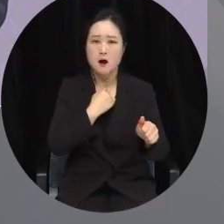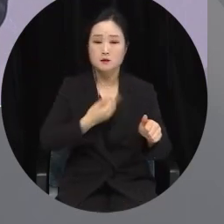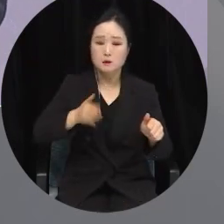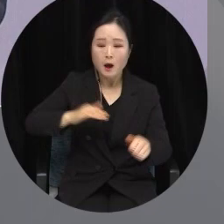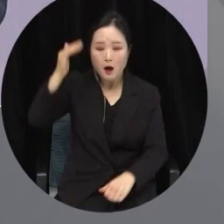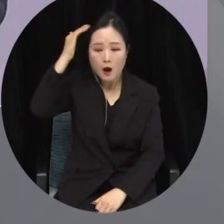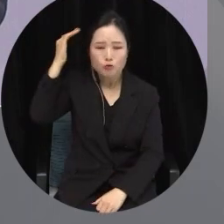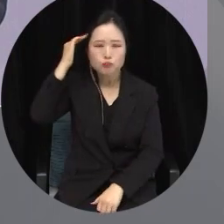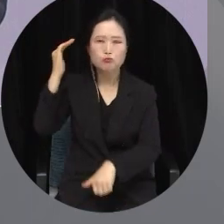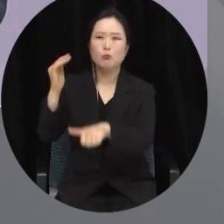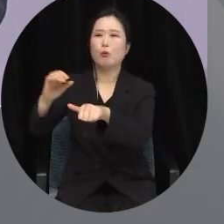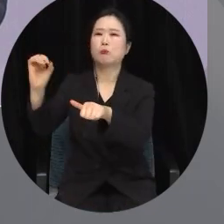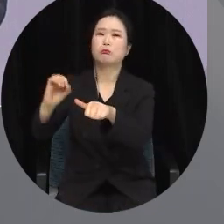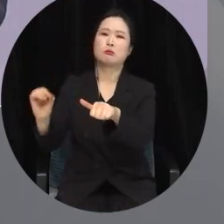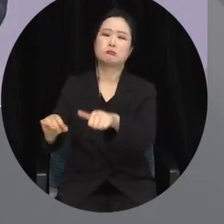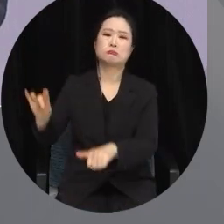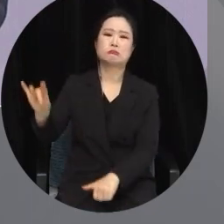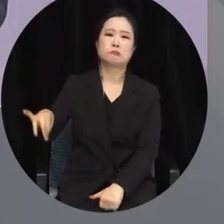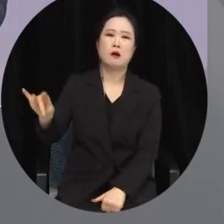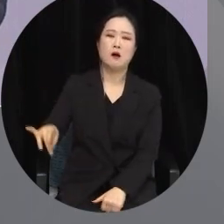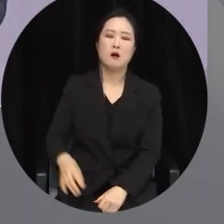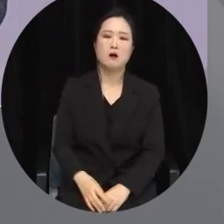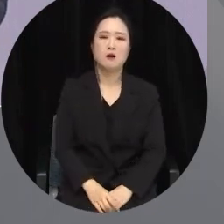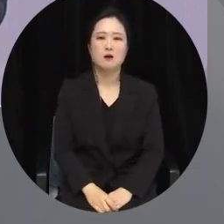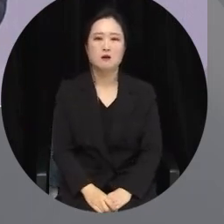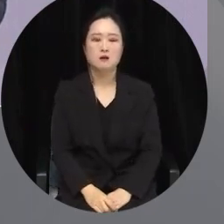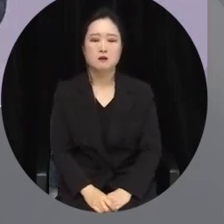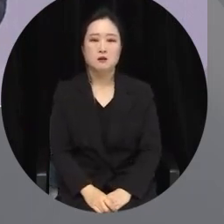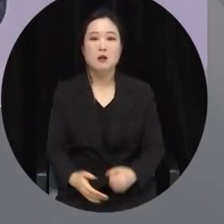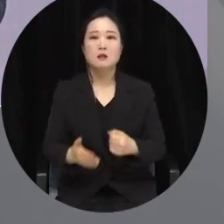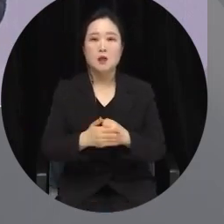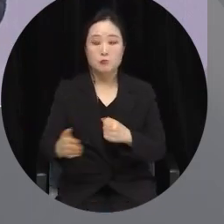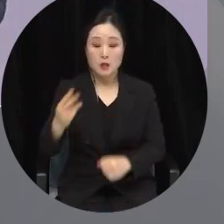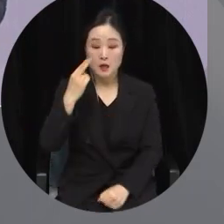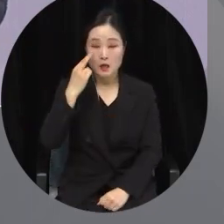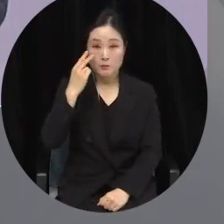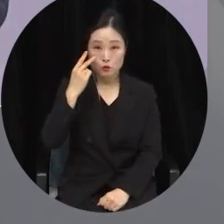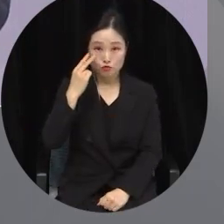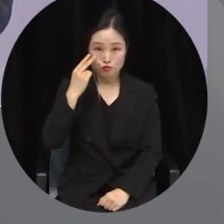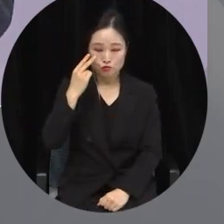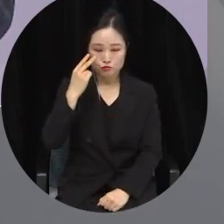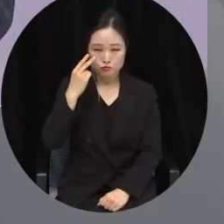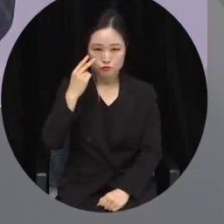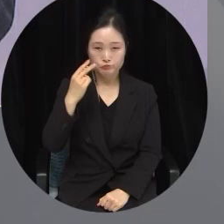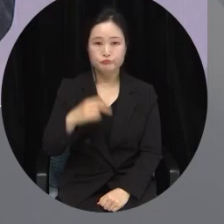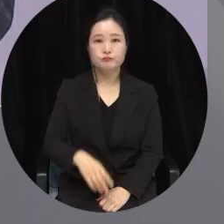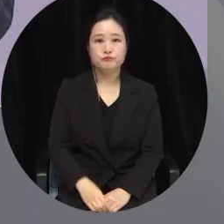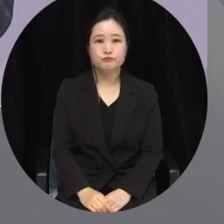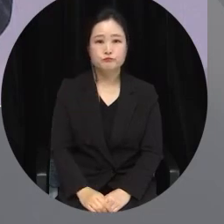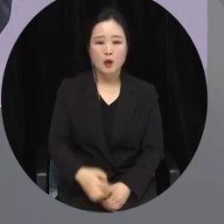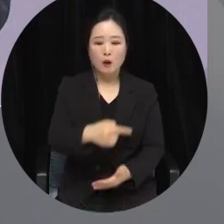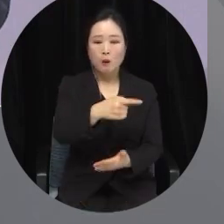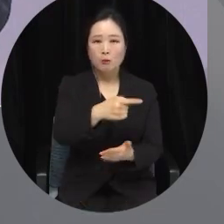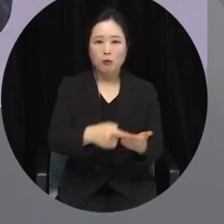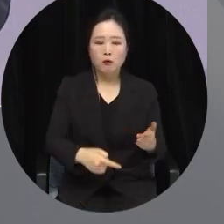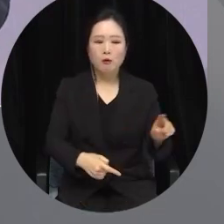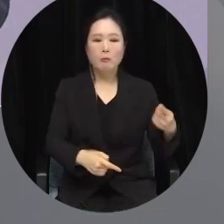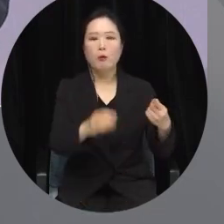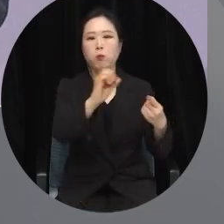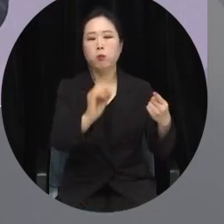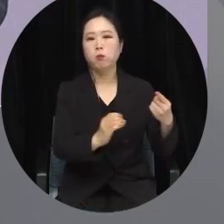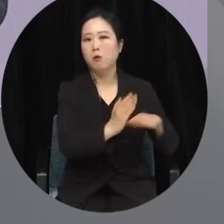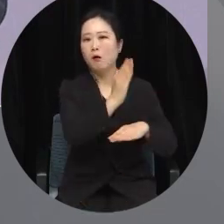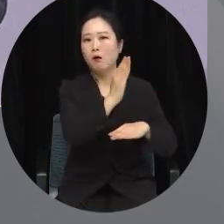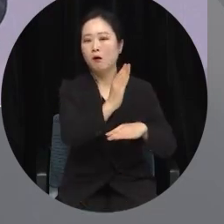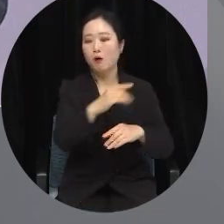않았습니다. 그래서 현재 미국 같은 경우는 부채가 100%가 넘고 일본은 250%가